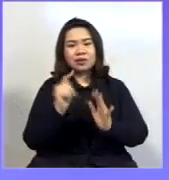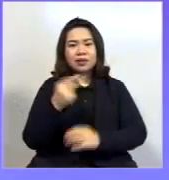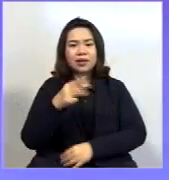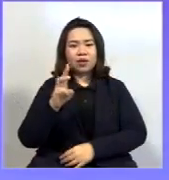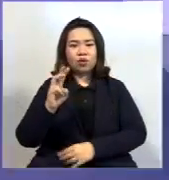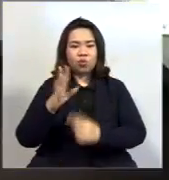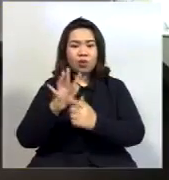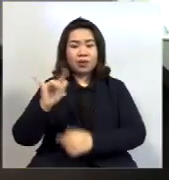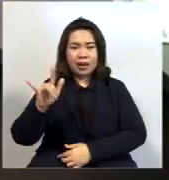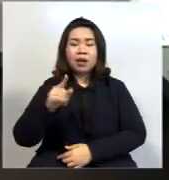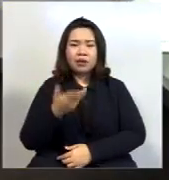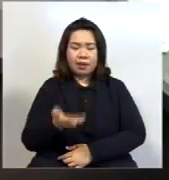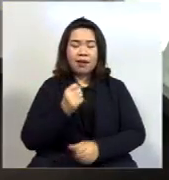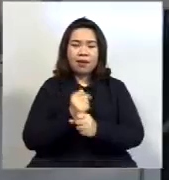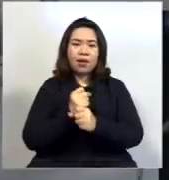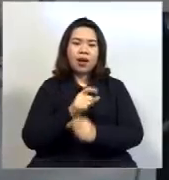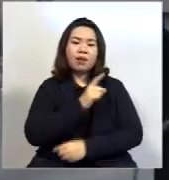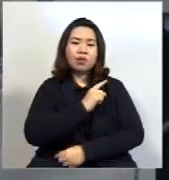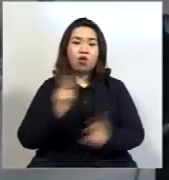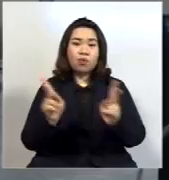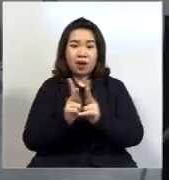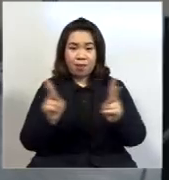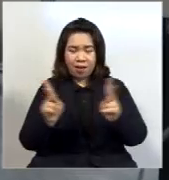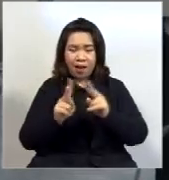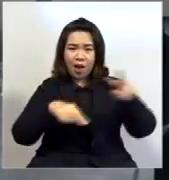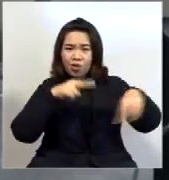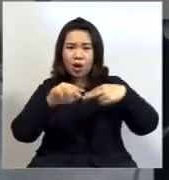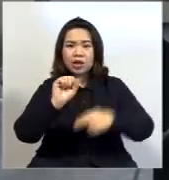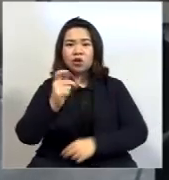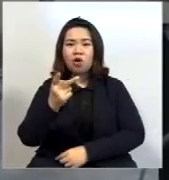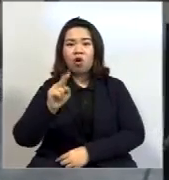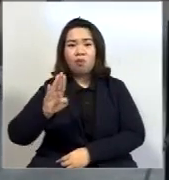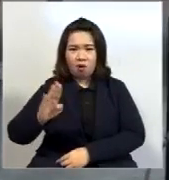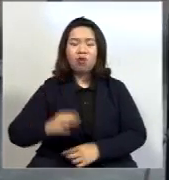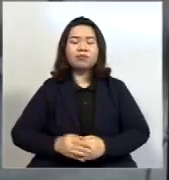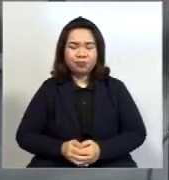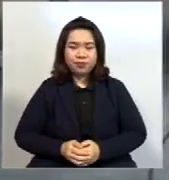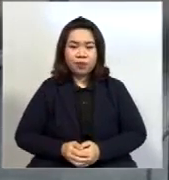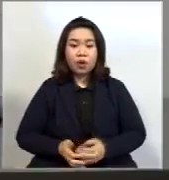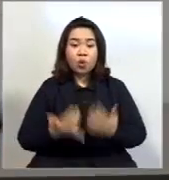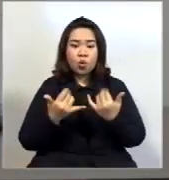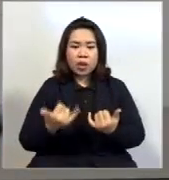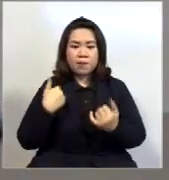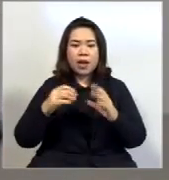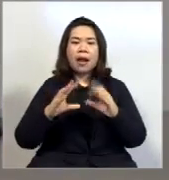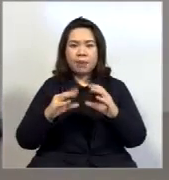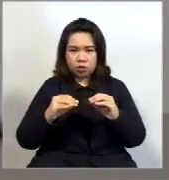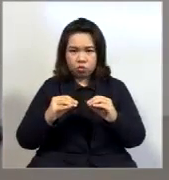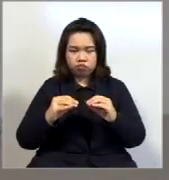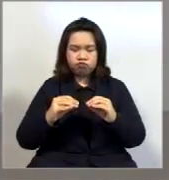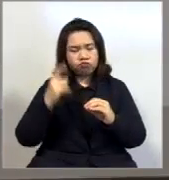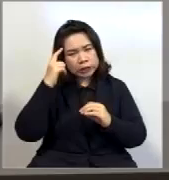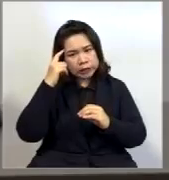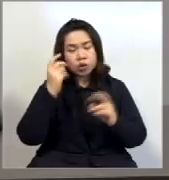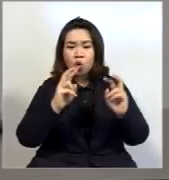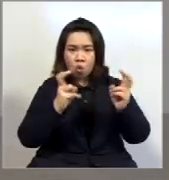พันลบค่ะในฐานะที่เป็นกรรมการคุ้มครองผู้บริโภคก็บอกว่าวันนี้เนี่ยมีการประชุมกันแล้วก็หารือ